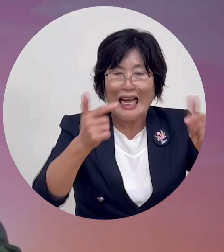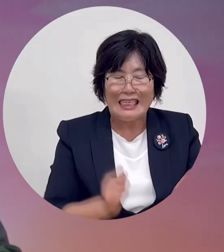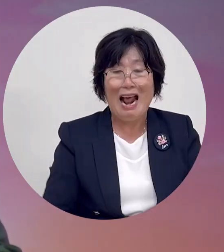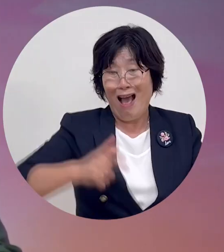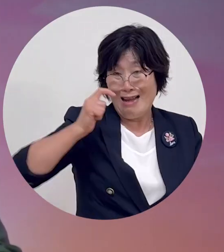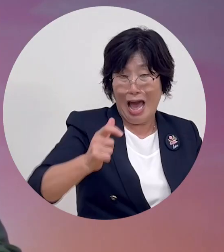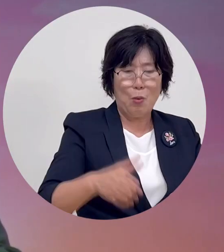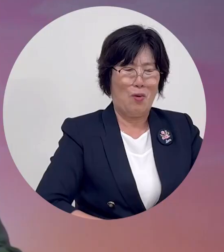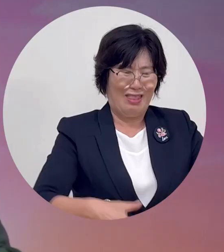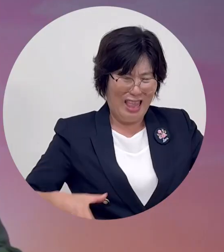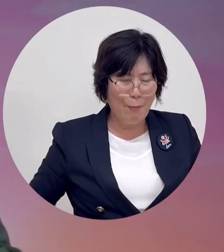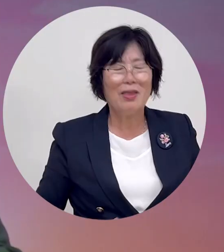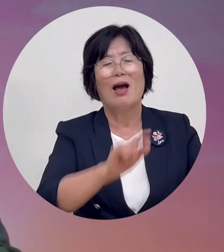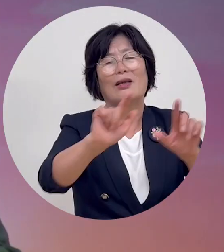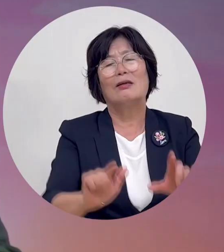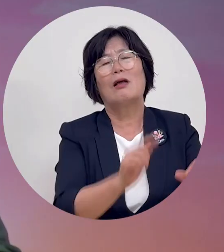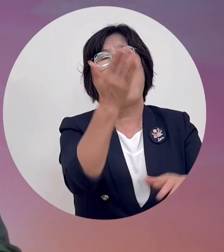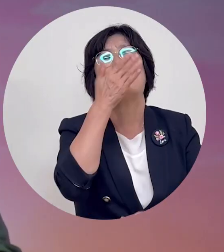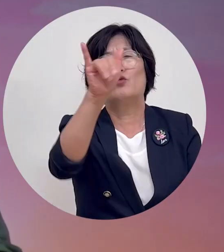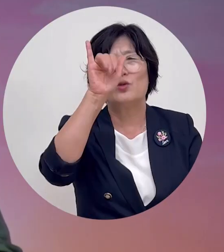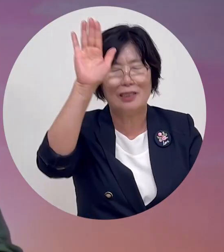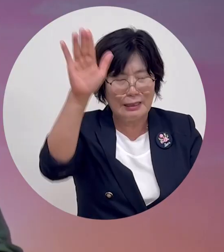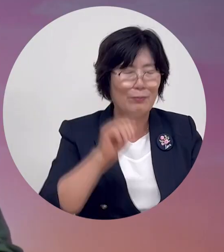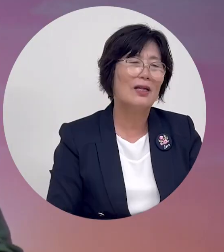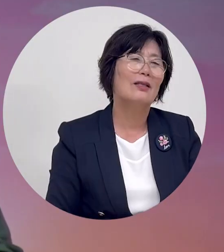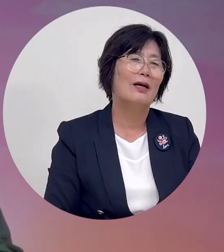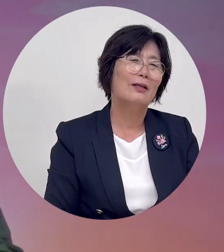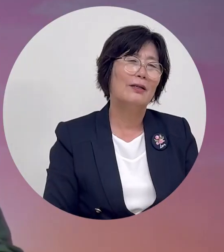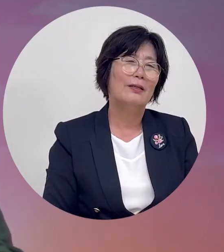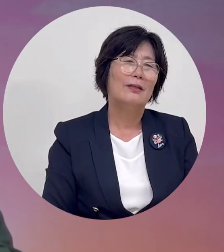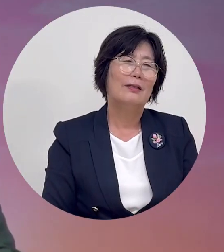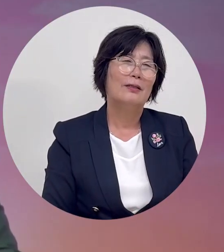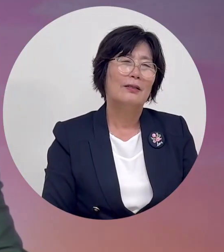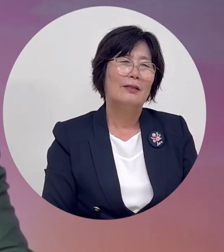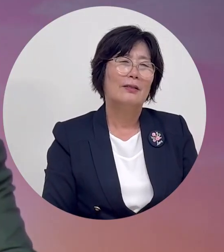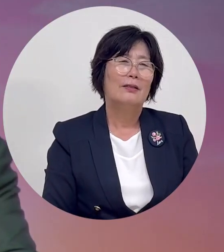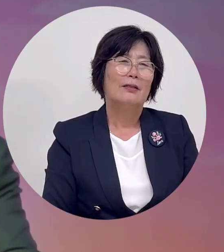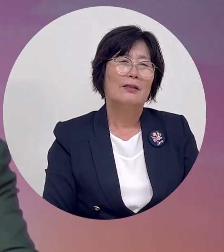살겠어요? 당당하고 담대하게 사는 것이죠.